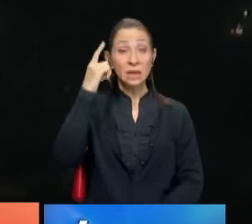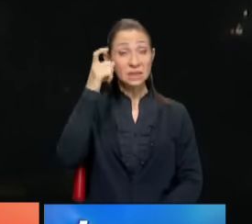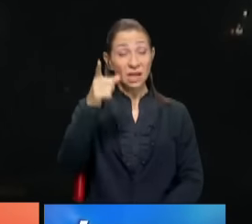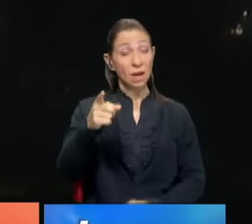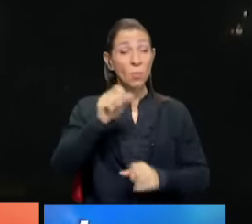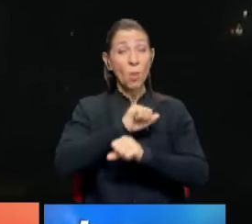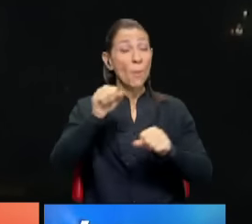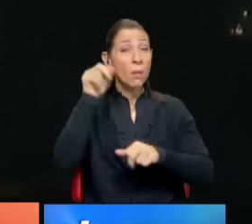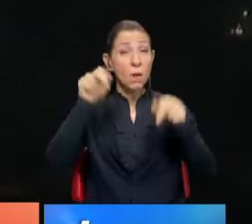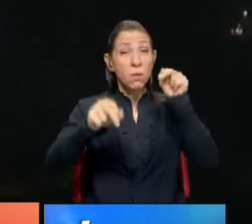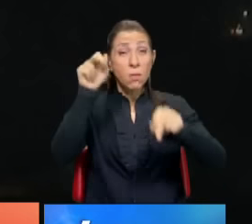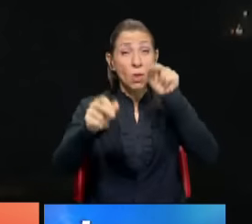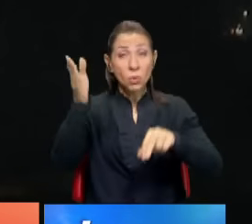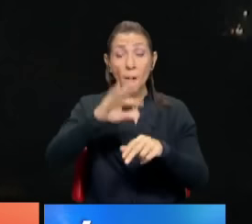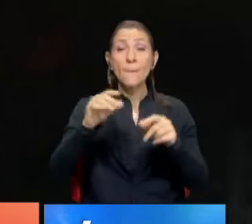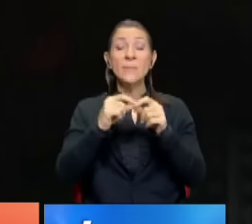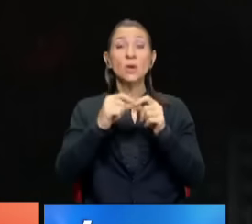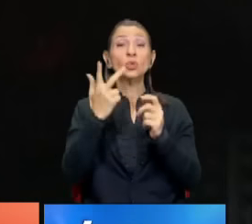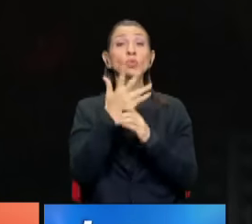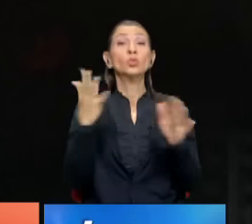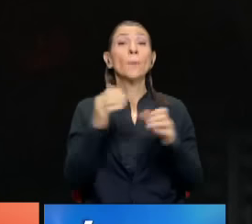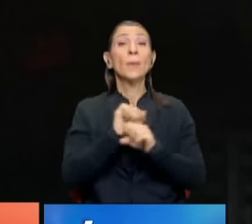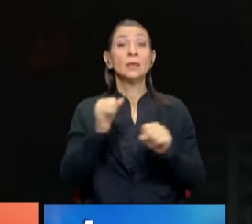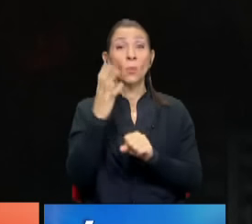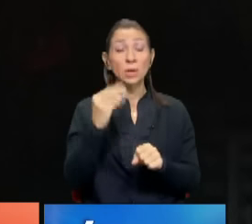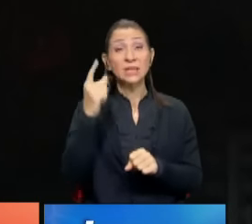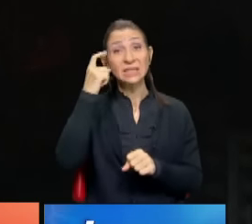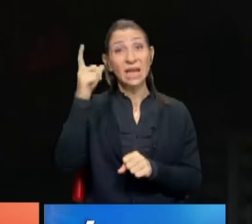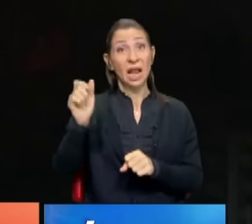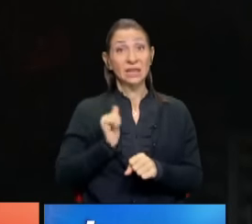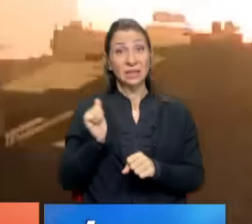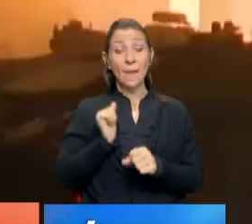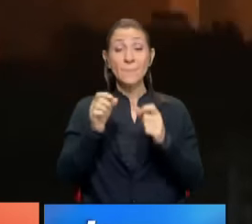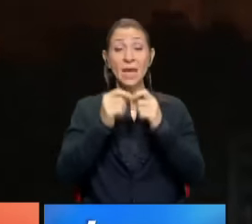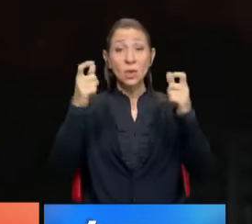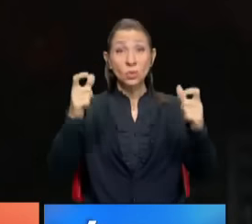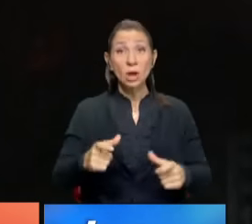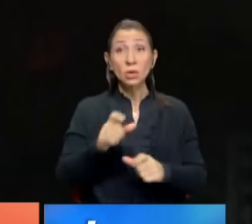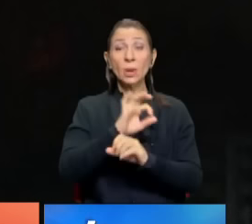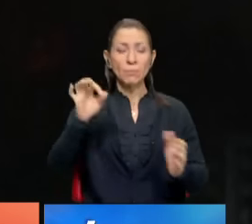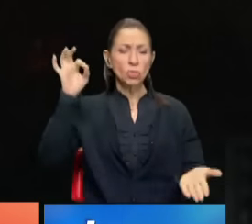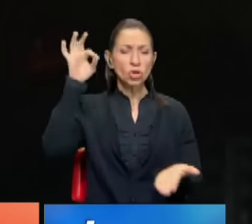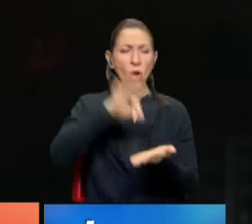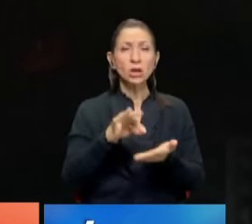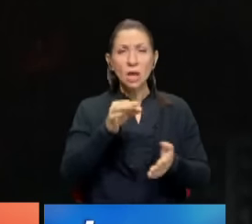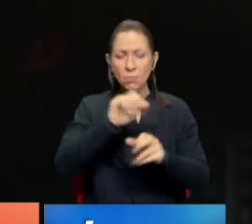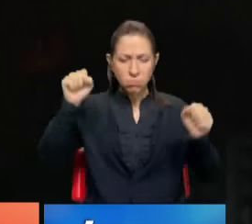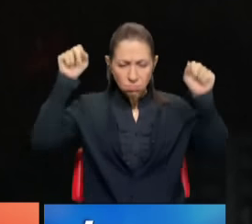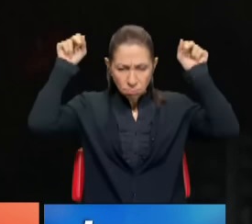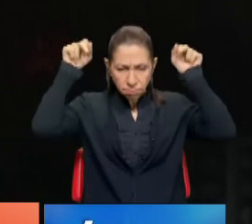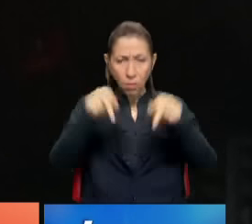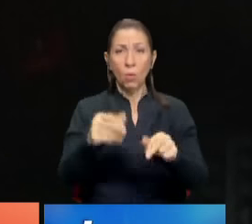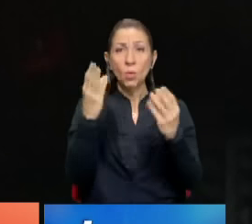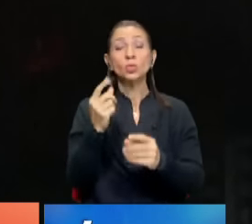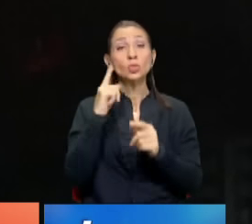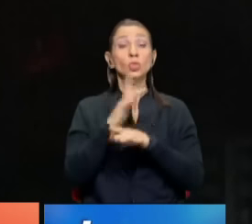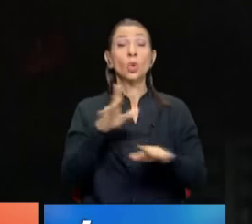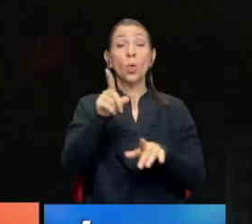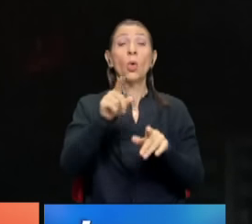İsrail'in saldırıları sonrası Beyrut'ta 3 büyük patlama yaşandı. İsrail ordusu Beyrut'ta nokta atışı bir saldırı düzenlendiğini duyurdu.